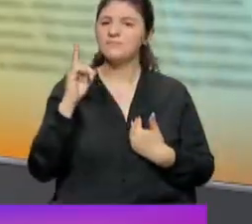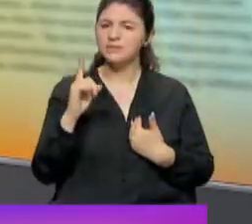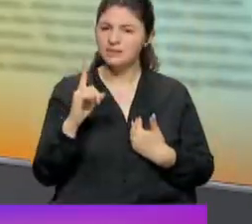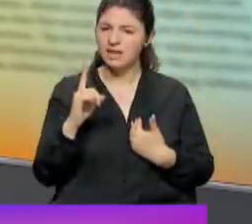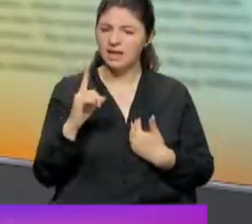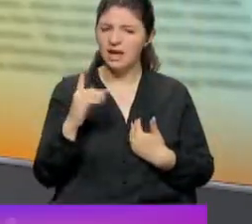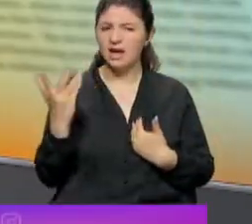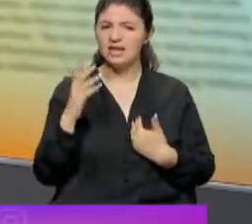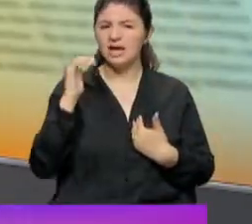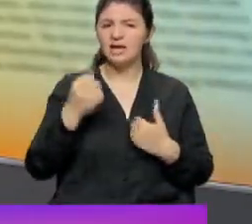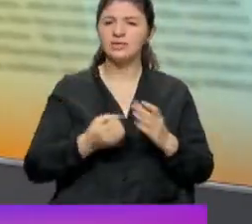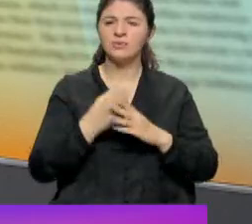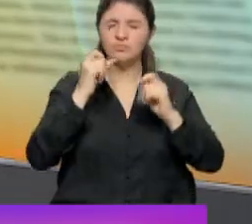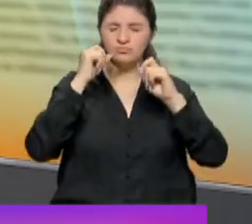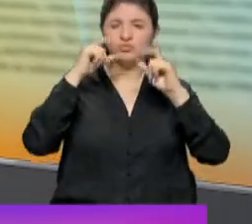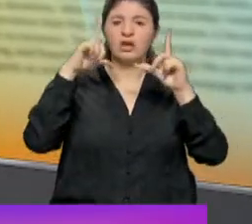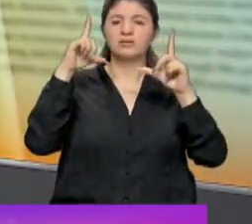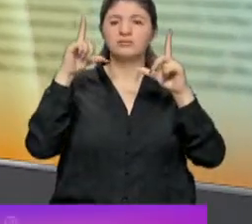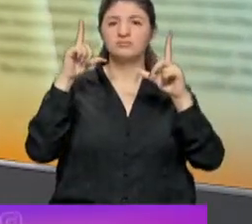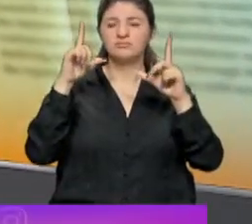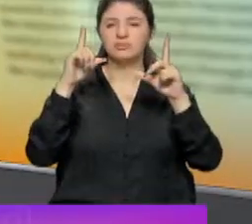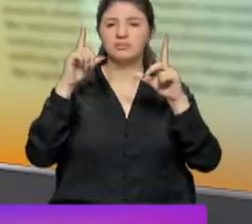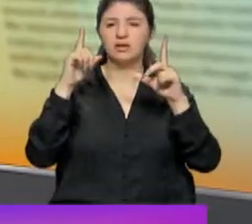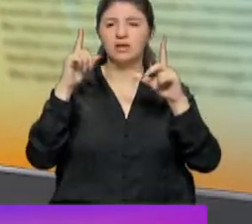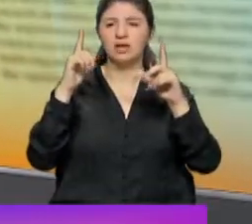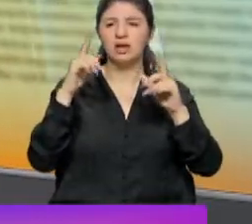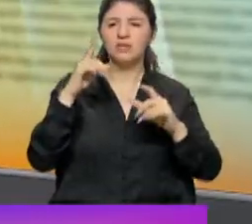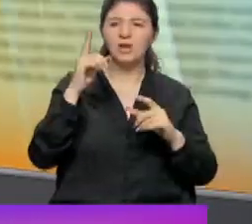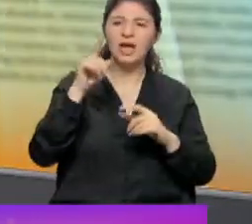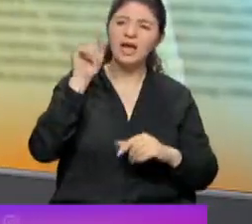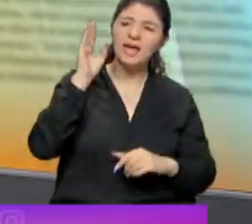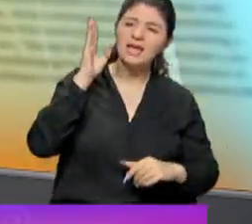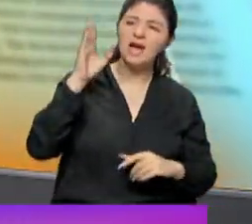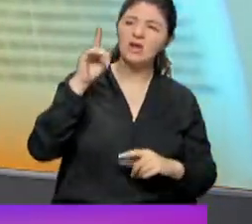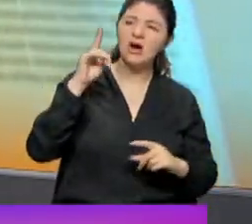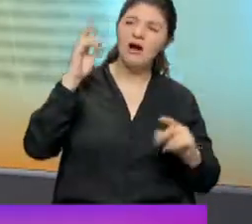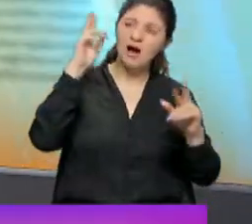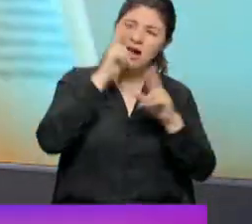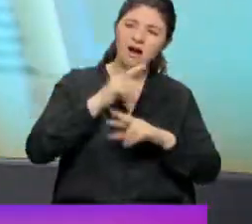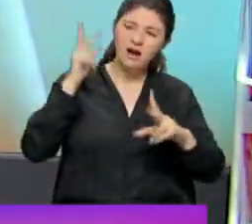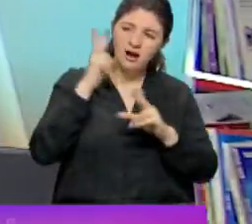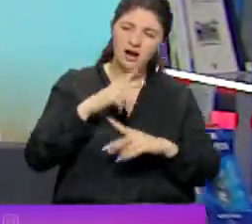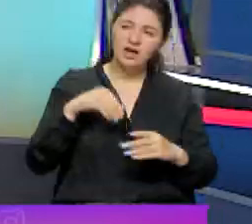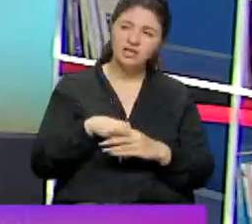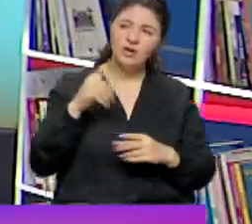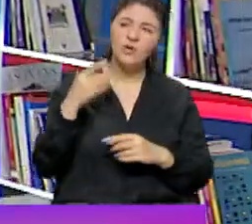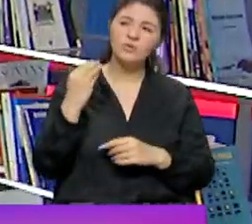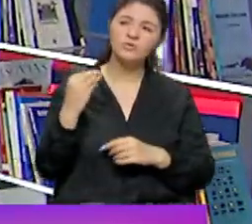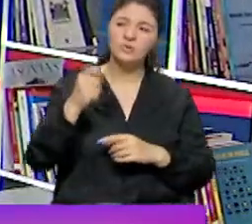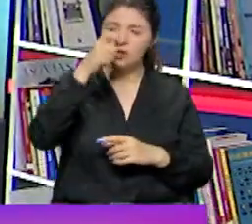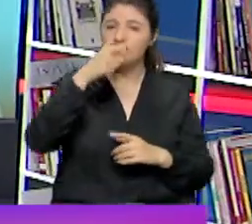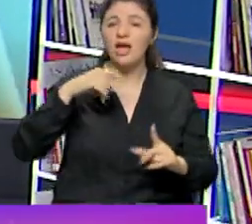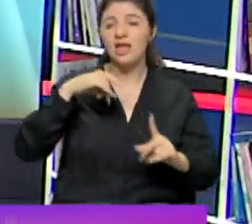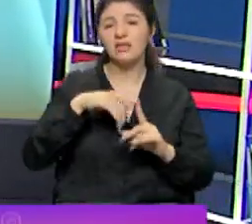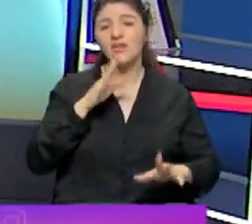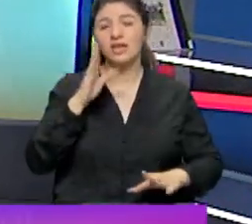1dt Hani her sabah uyandığımızda bu ilerdeki O hayal için o güzel